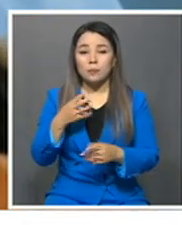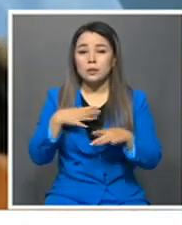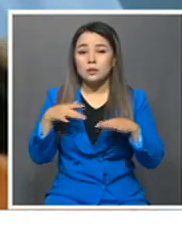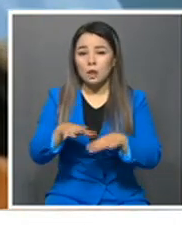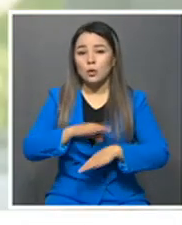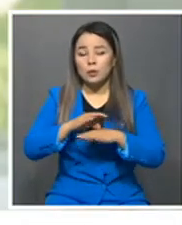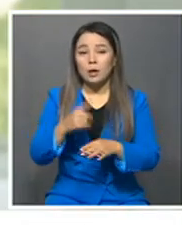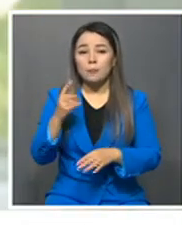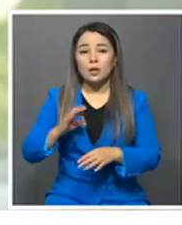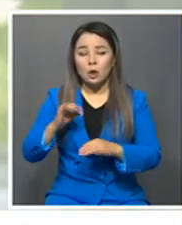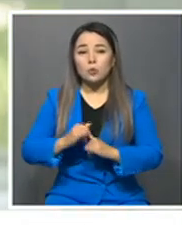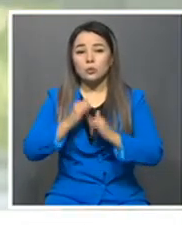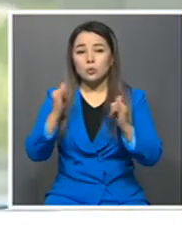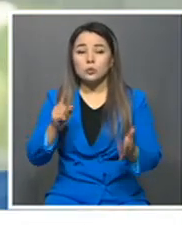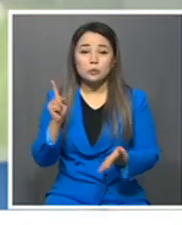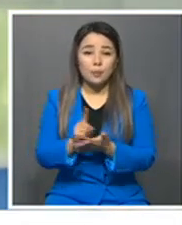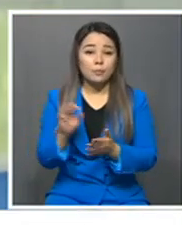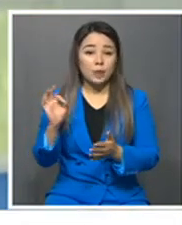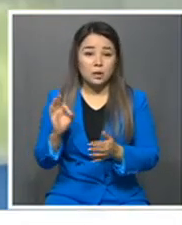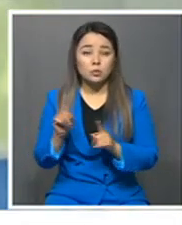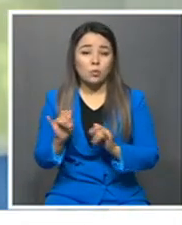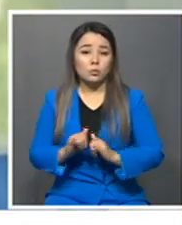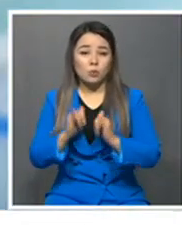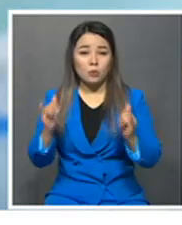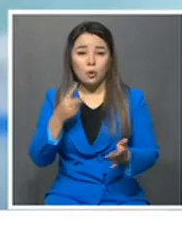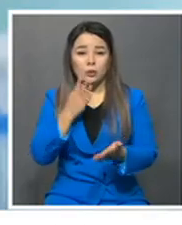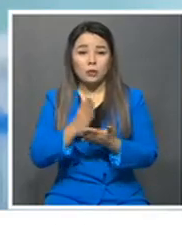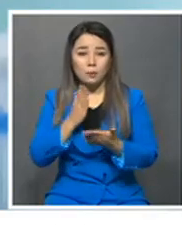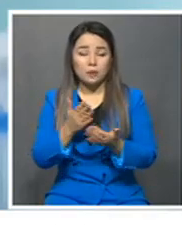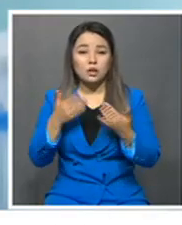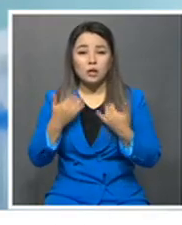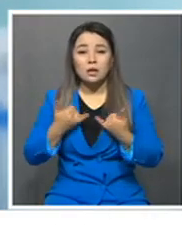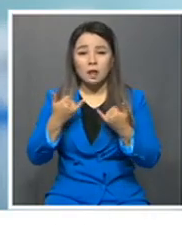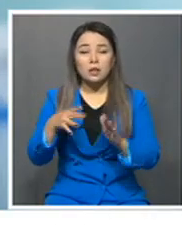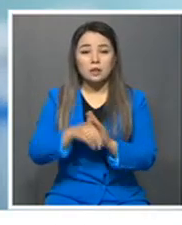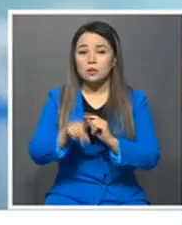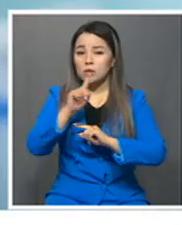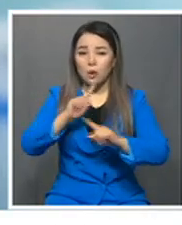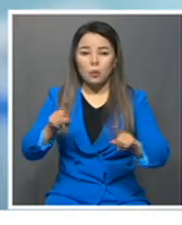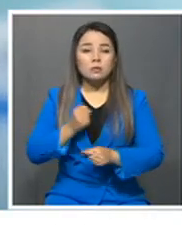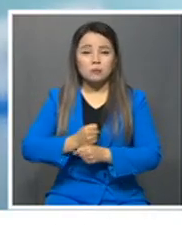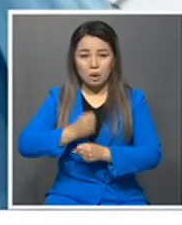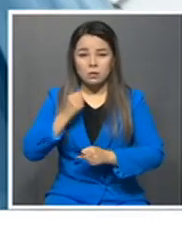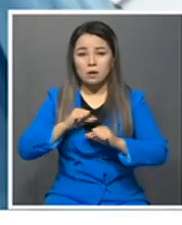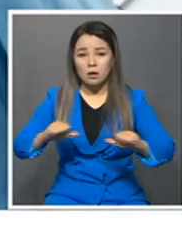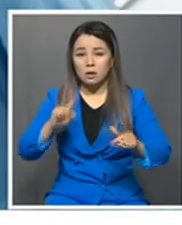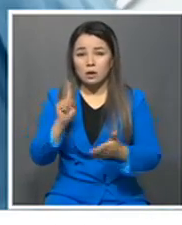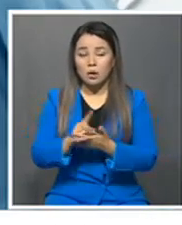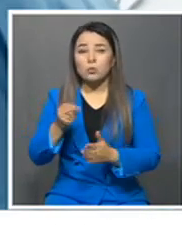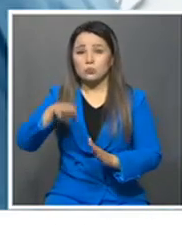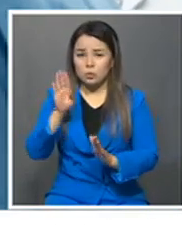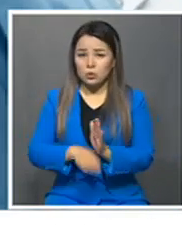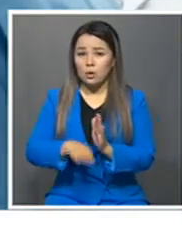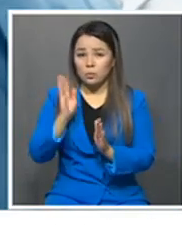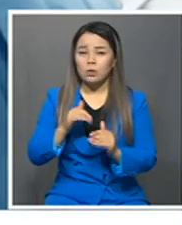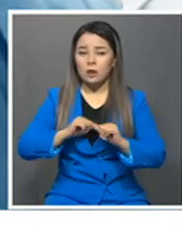проценттік шамадан жоғарылап тұр. Соған байланысты карантин режиміне кезекті жеңілдіктер енгізілмейді. Ал жағдай ушықса, керісінше карантин